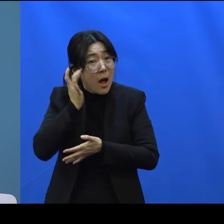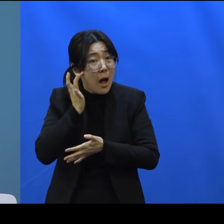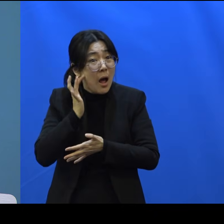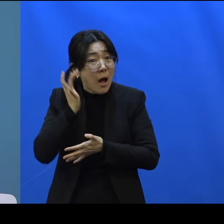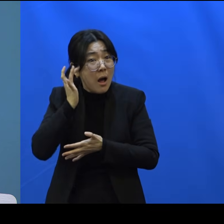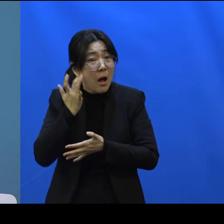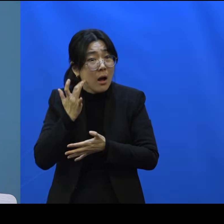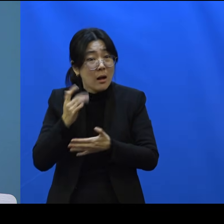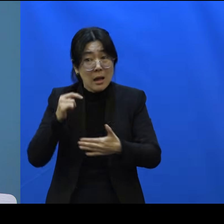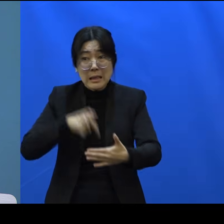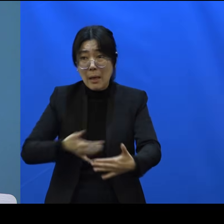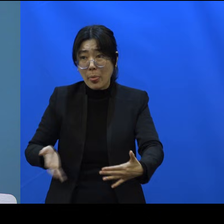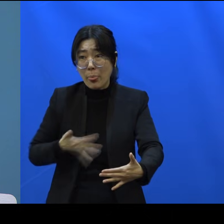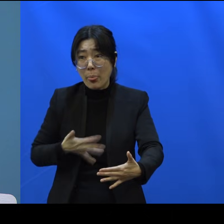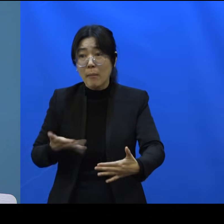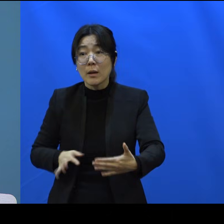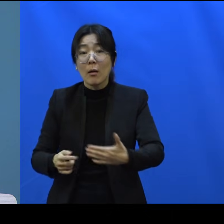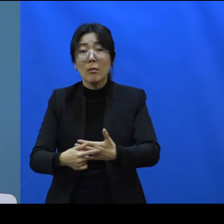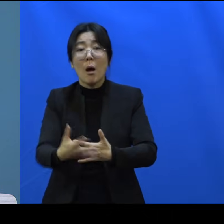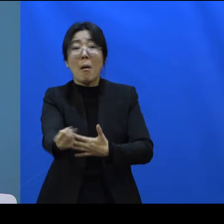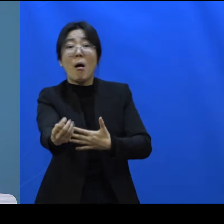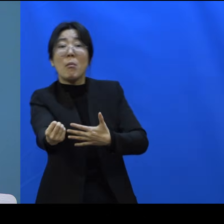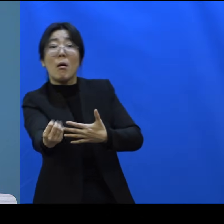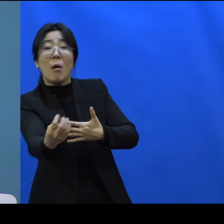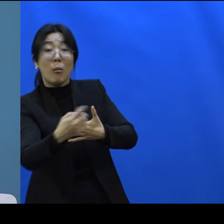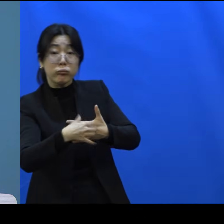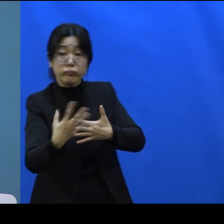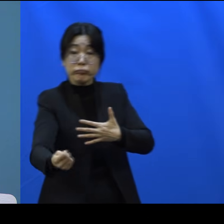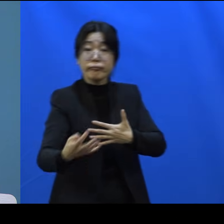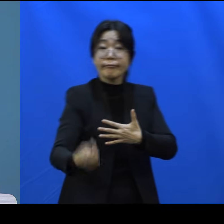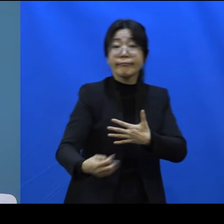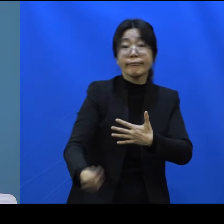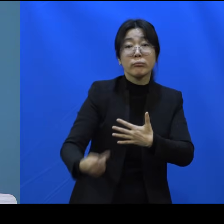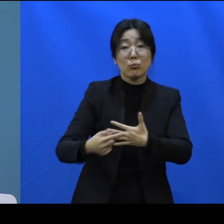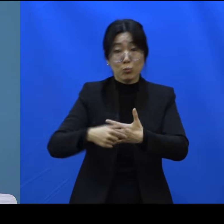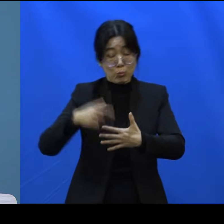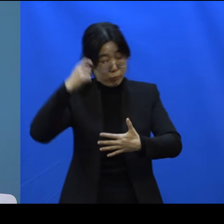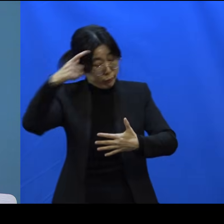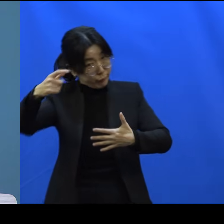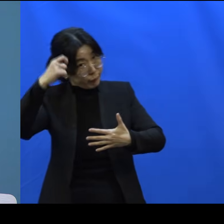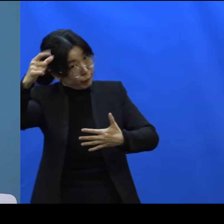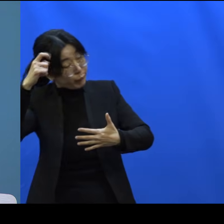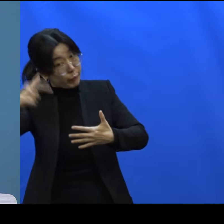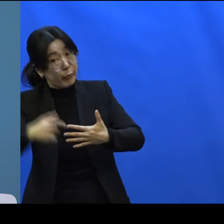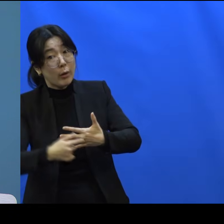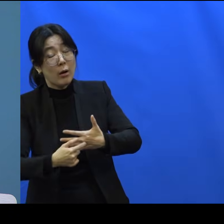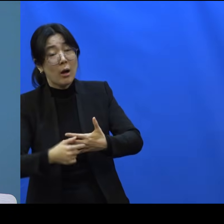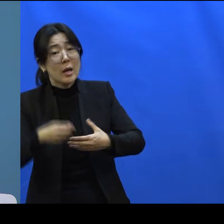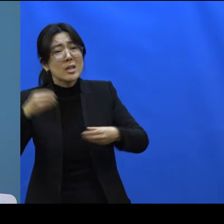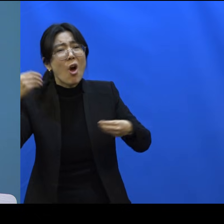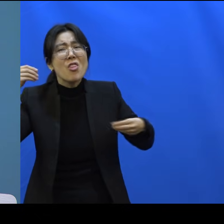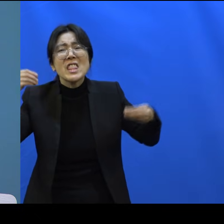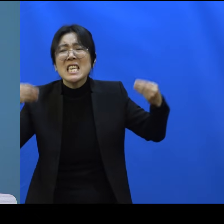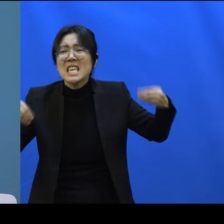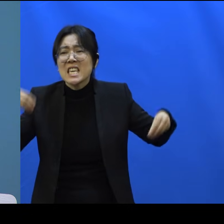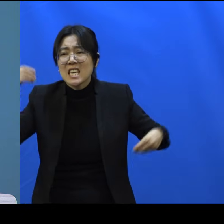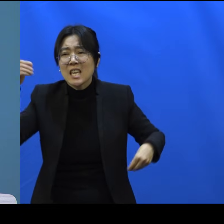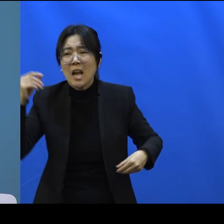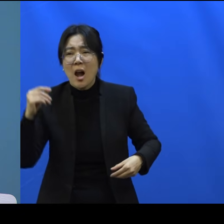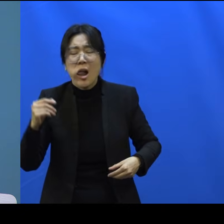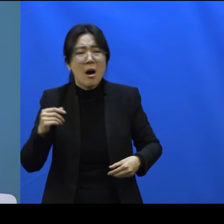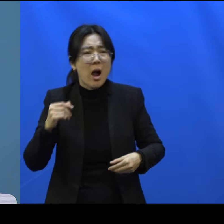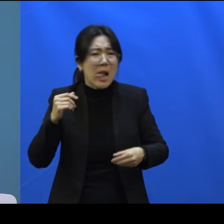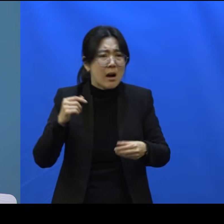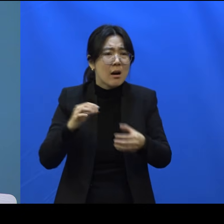자기는 사실 텅 비어 있는데, 자기는 별 게 없는데, 자기의 신앙은 대단하지 않는데 대단한 것처럼 자꾸 뭔가 보이려고 하면